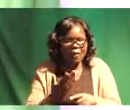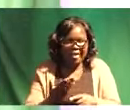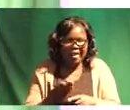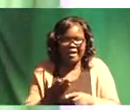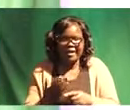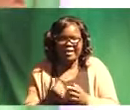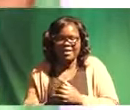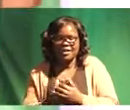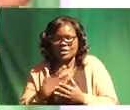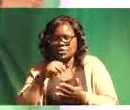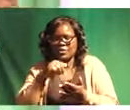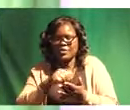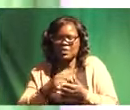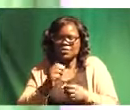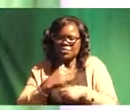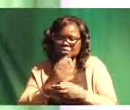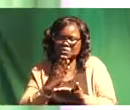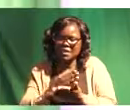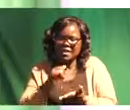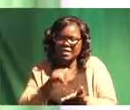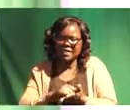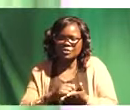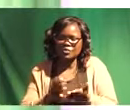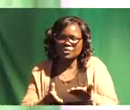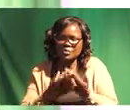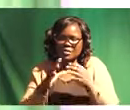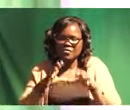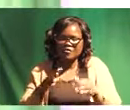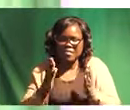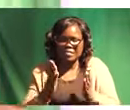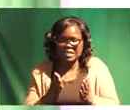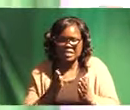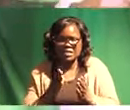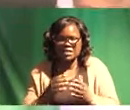wapi, ili tuhakikisha kwamba tunawasaidia wakulima wetu